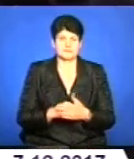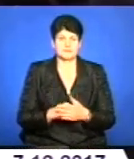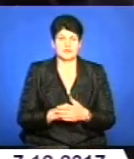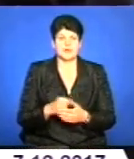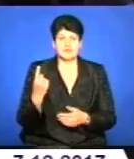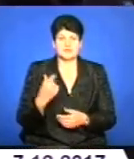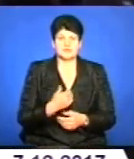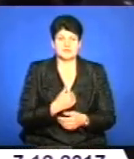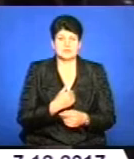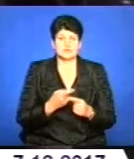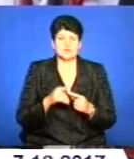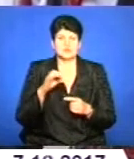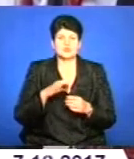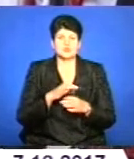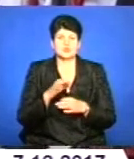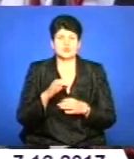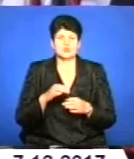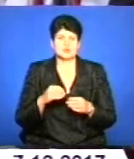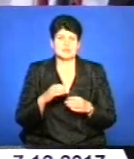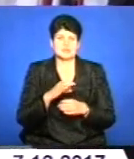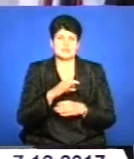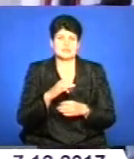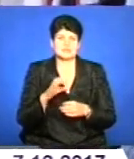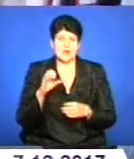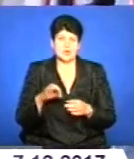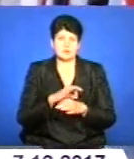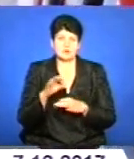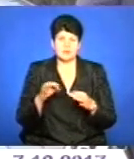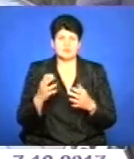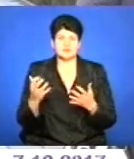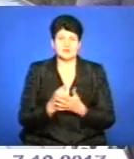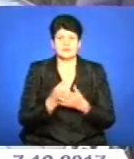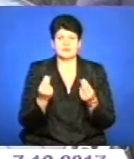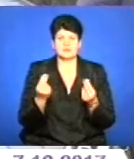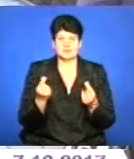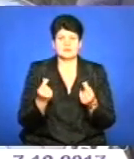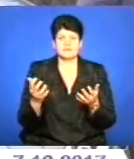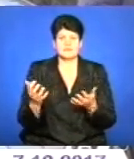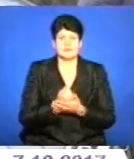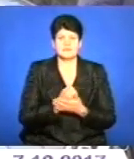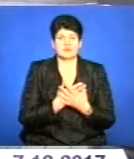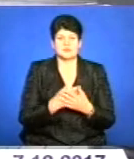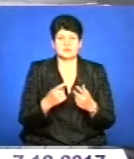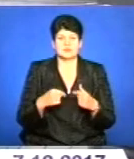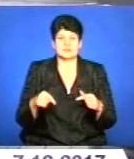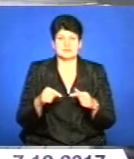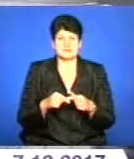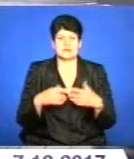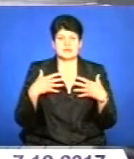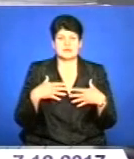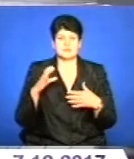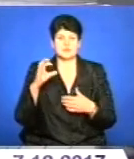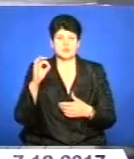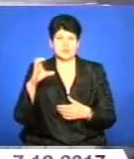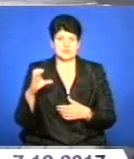ініціаторів соціального проєкту – переселенка Яна Шкуратова. Волонтерці вдалося виграти грошове забезпечення від громадської організації «Кримсос», яка